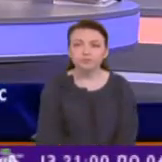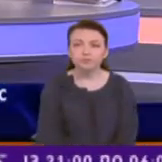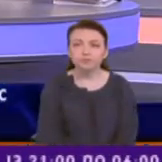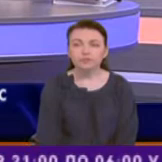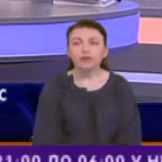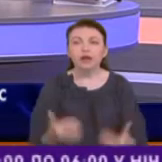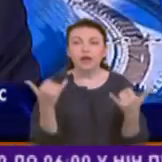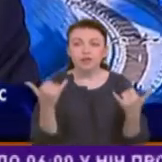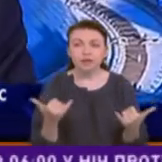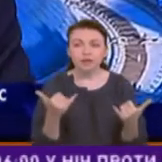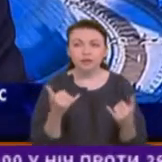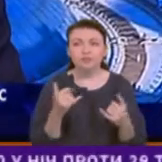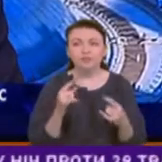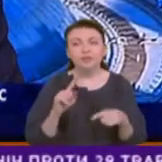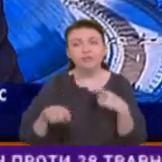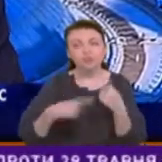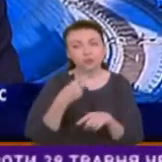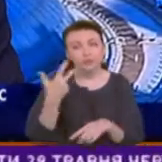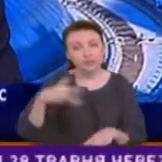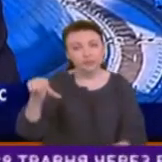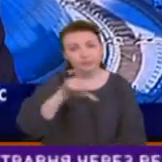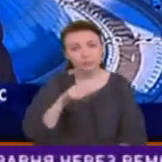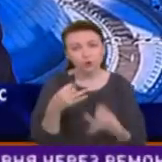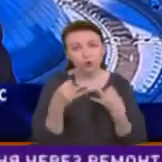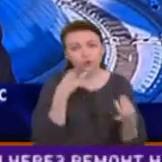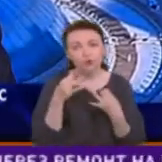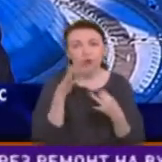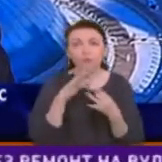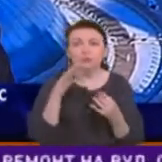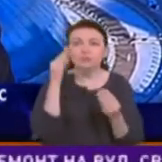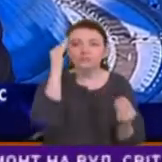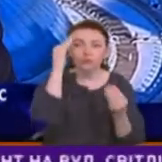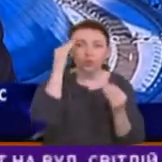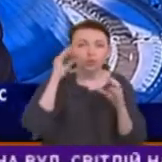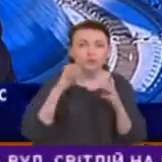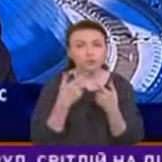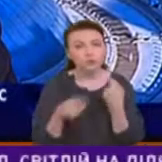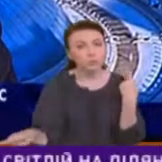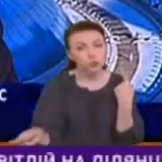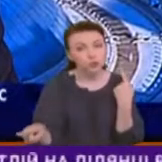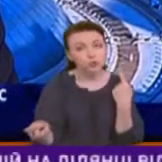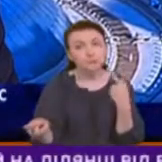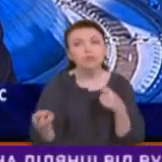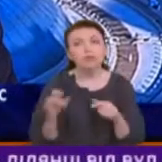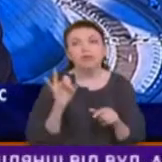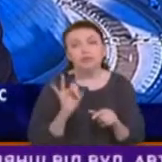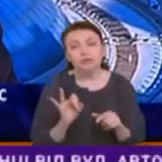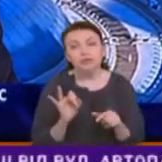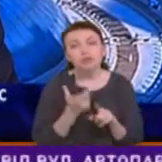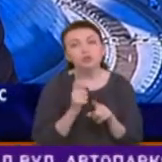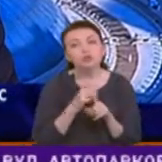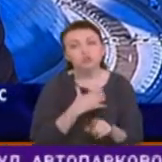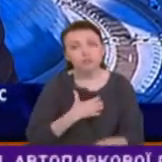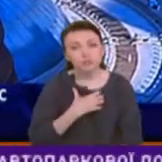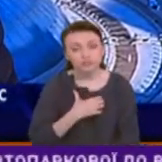вашого дозволу наступні півгодини якраз поговоримо про світоглядні розбіжності. І дуже важливо,